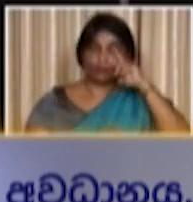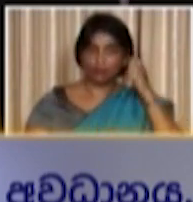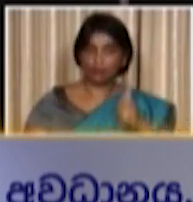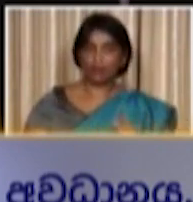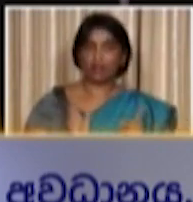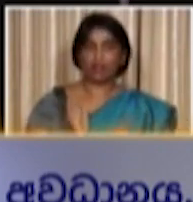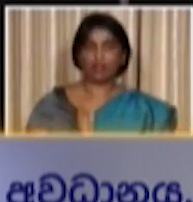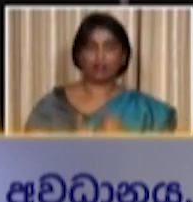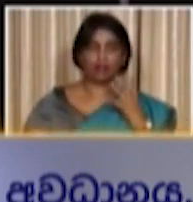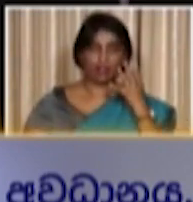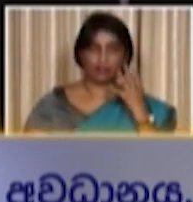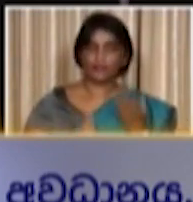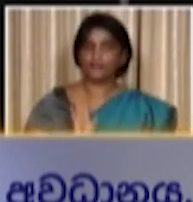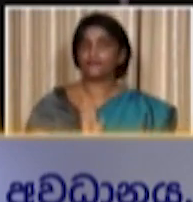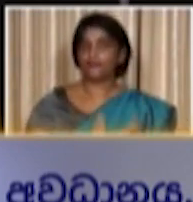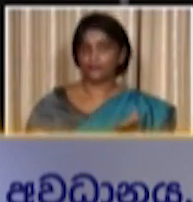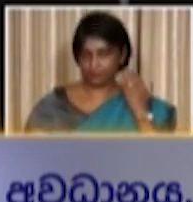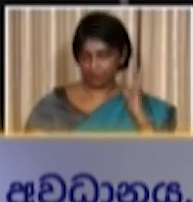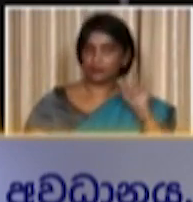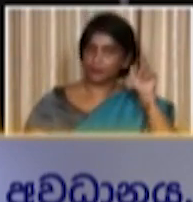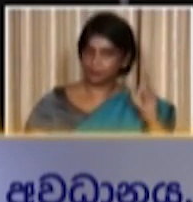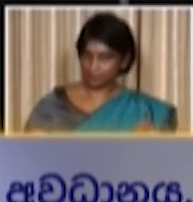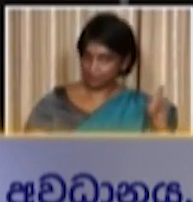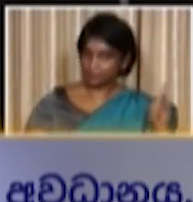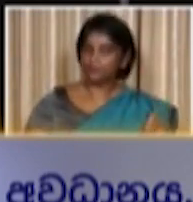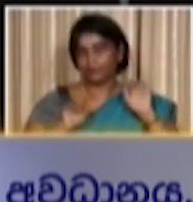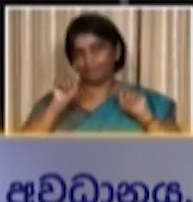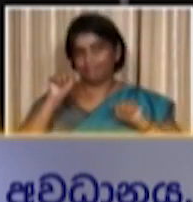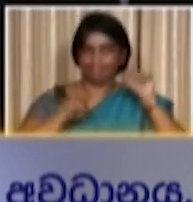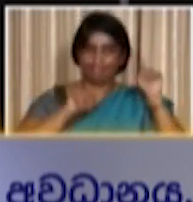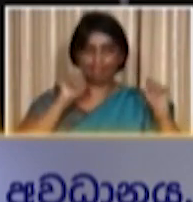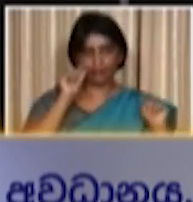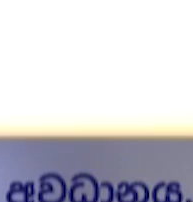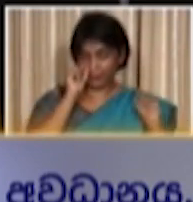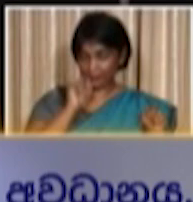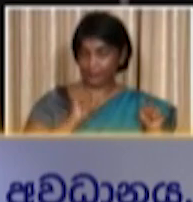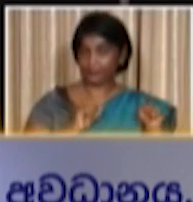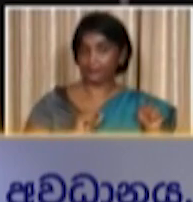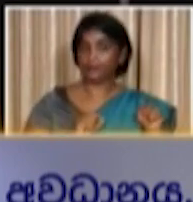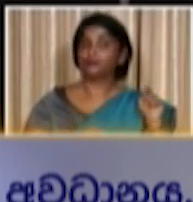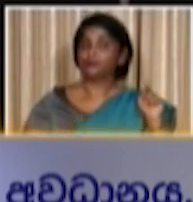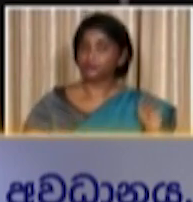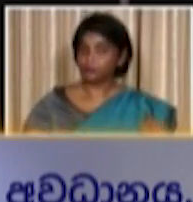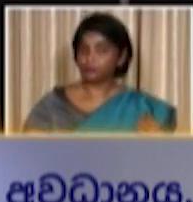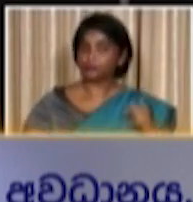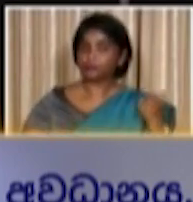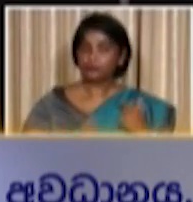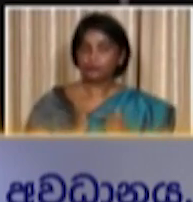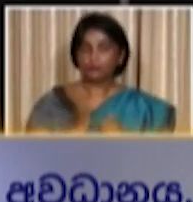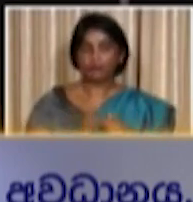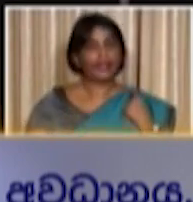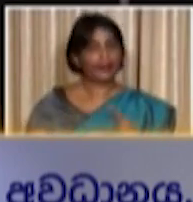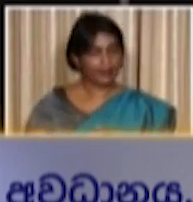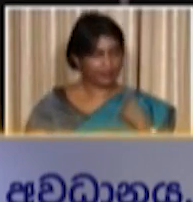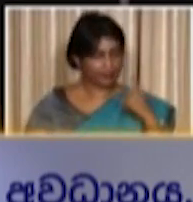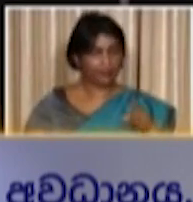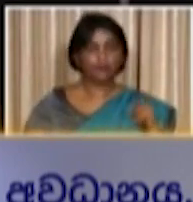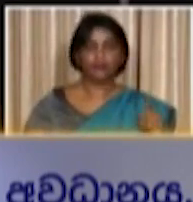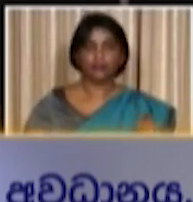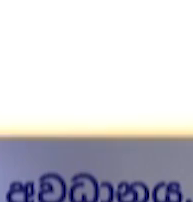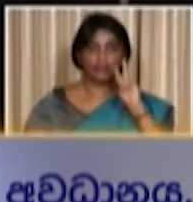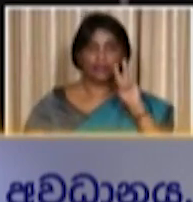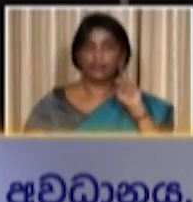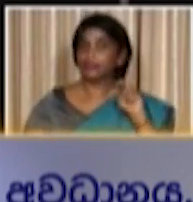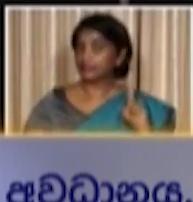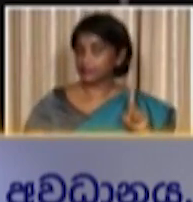රුපියල් ලක්ෂ 4ට වඩා වැඩි ප්‍රමාණයකට එනවා සමහර අයගේ. එක එක තලවල. ඒතර ඒ අය මේ අලුත් බදු ප්‍රතිපත්තිය නිසා ඒ